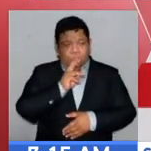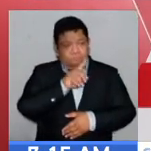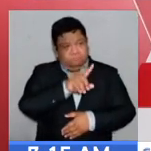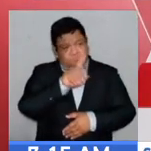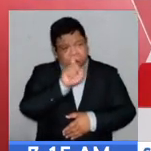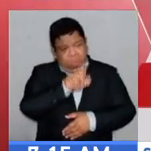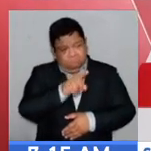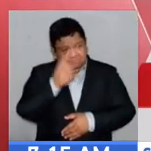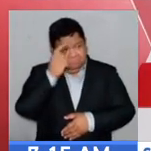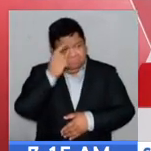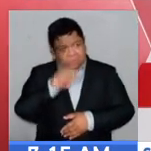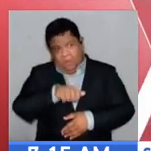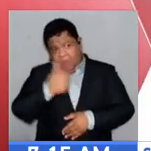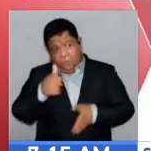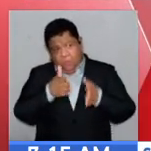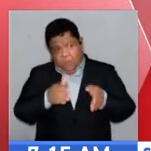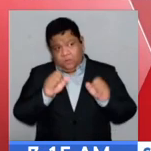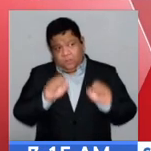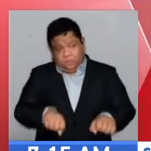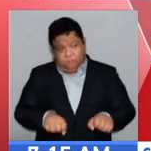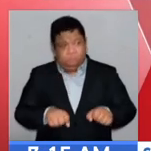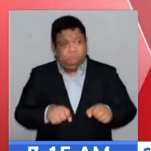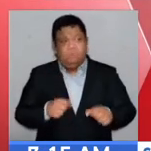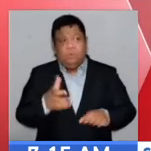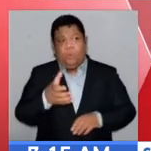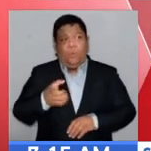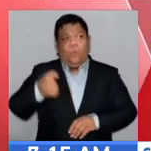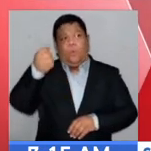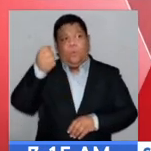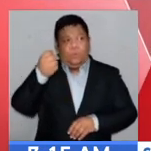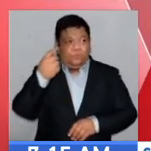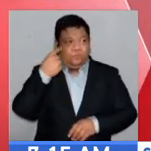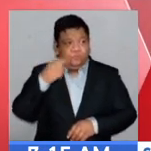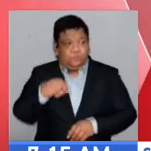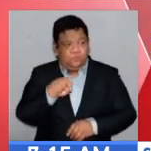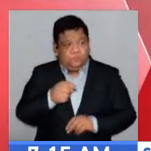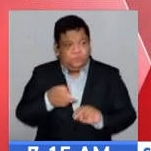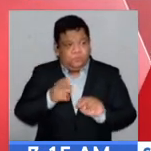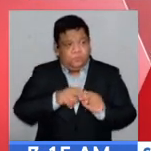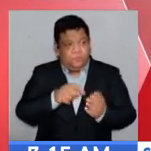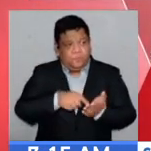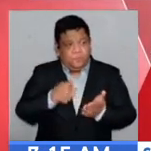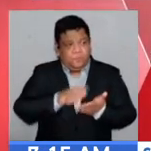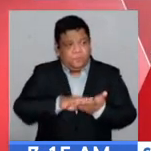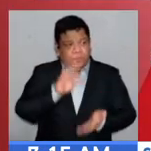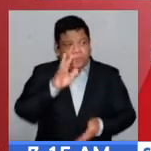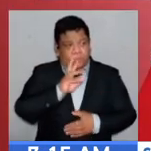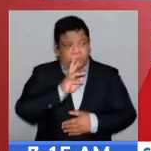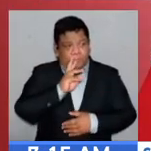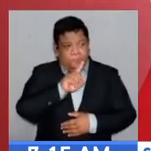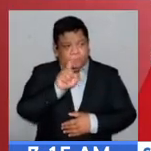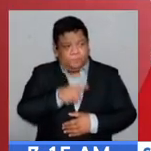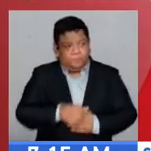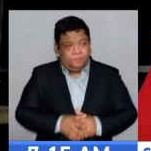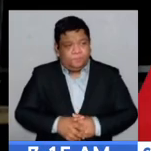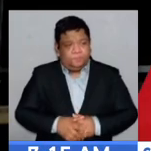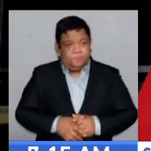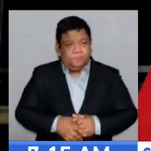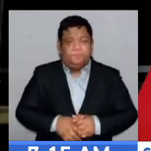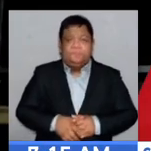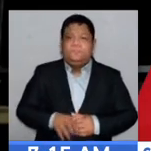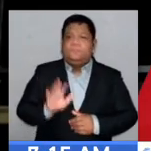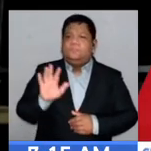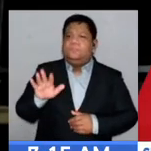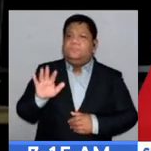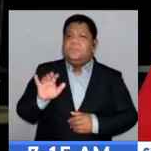para mapagbigyan itong isusulong niyo sanang suspension sa taas singil sa tubig? Alam mo kung ididilat lang nila yung mata